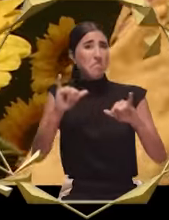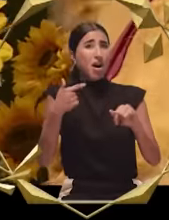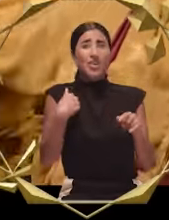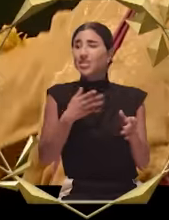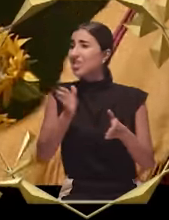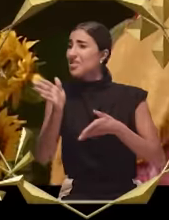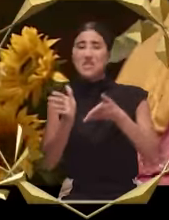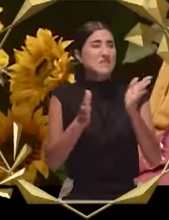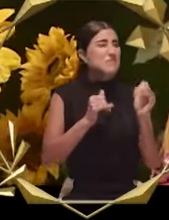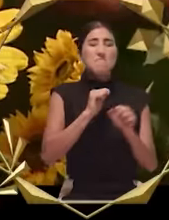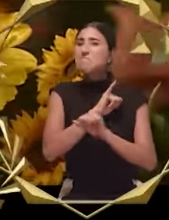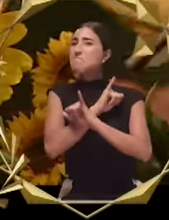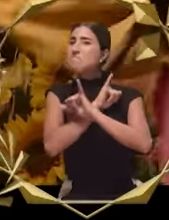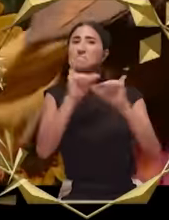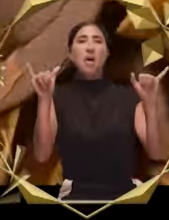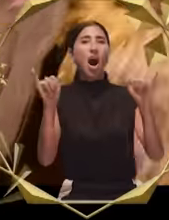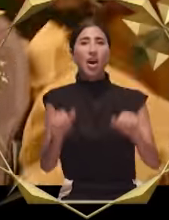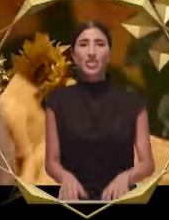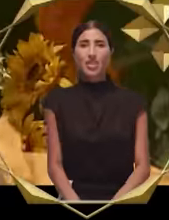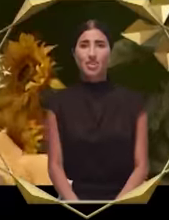وتقلبني يمينا ويسارا،